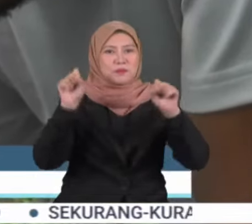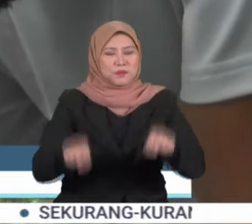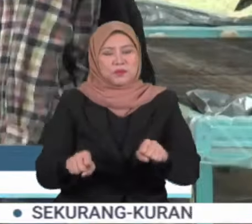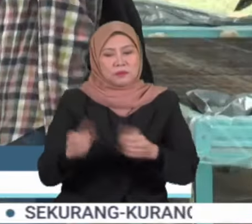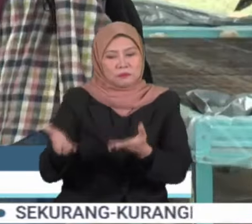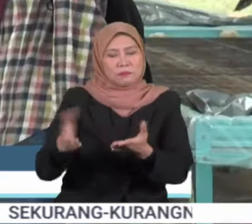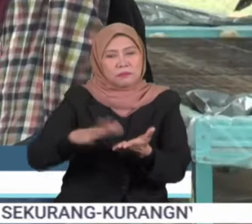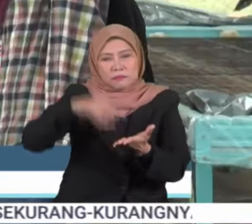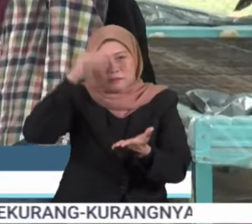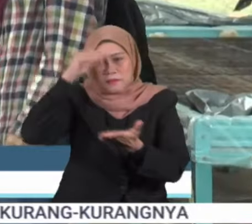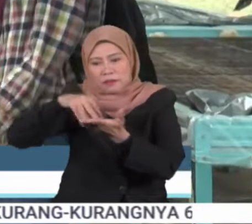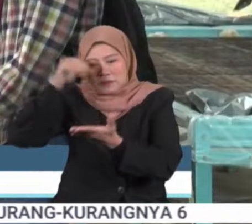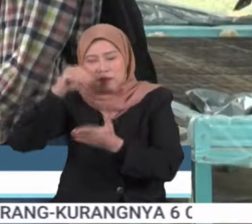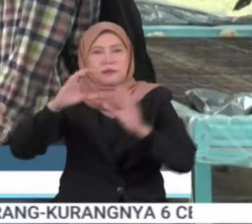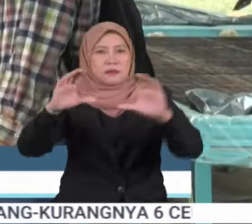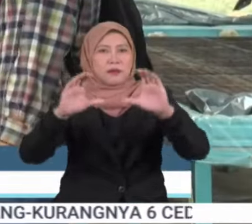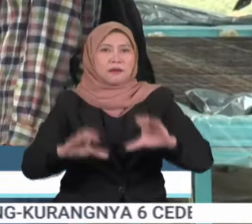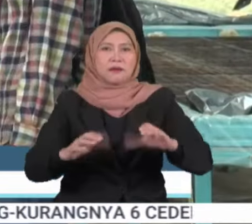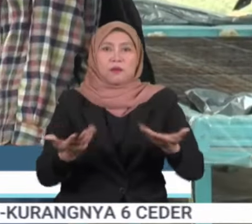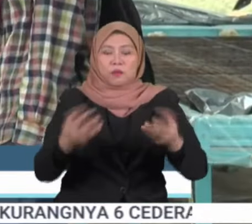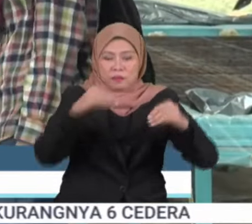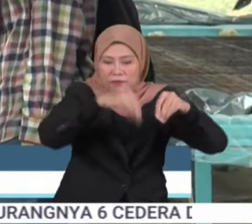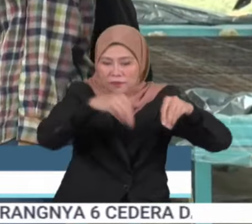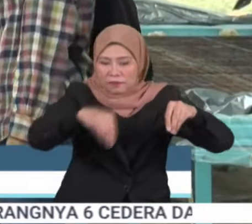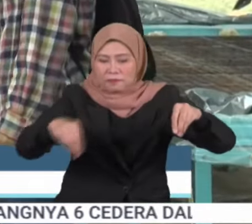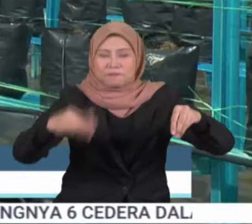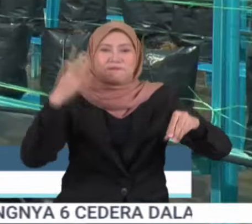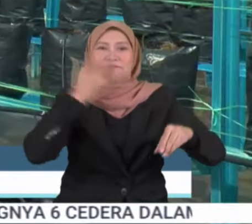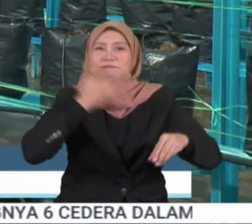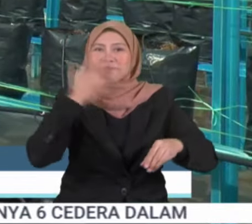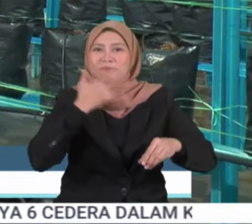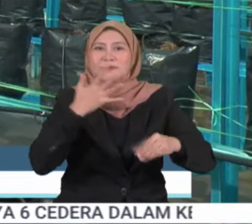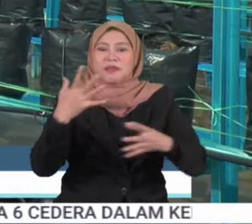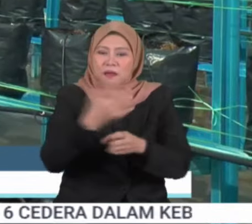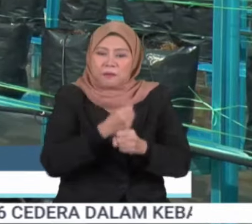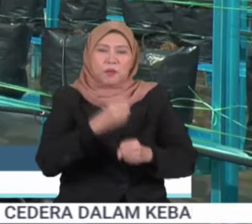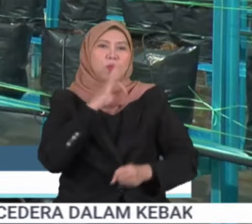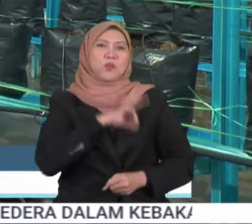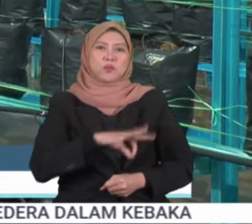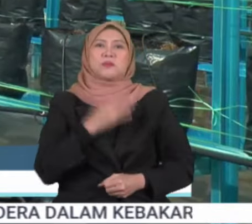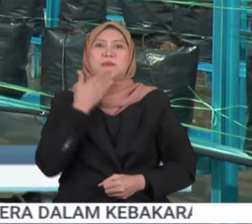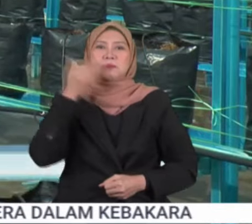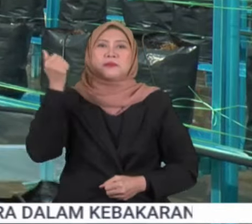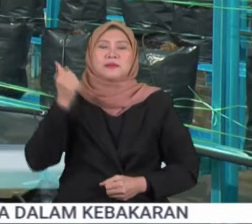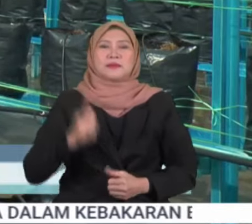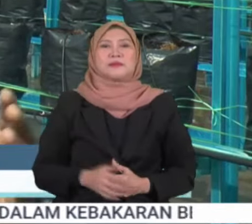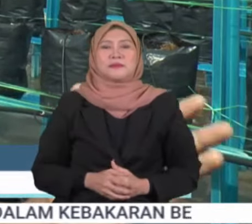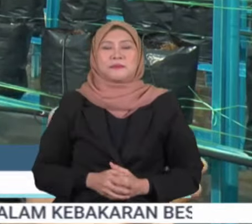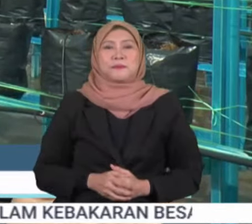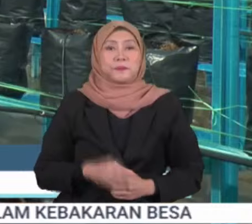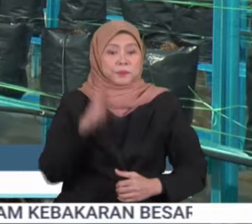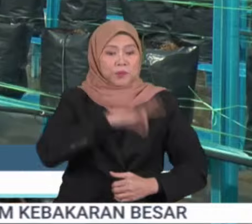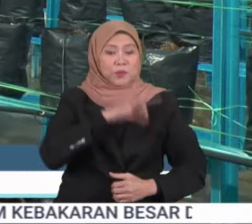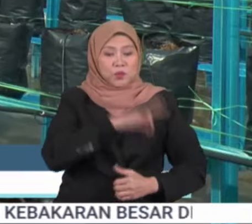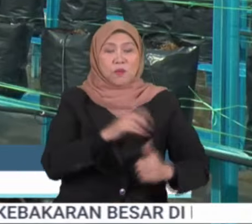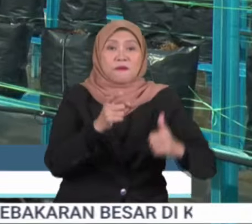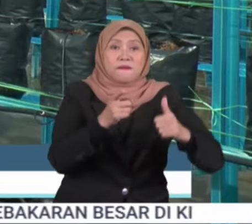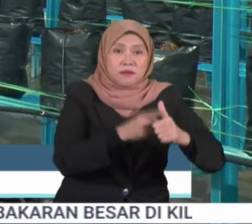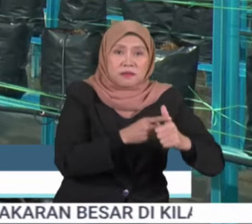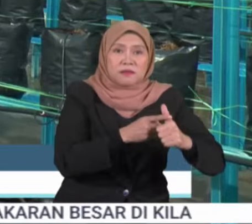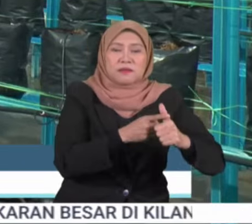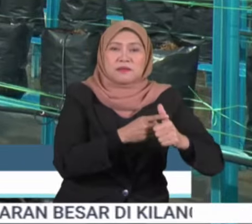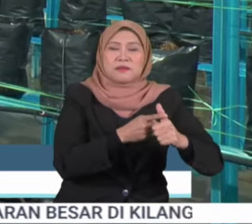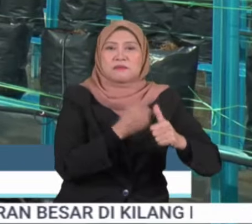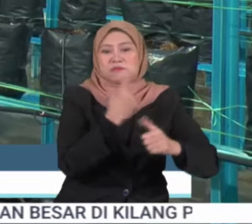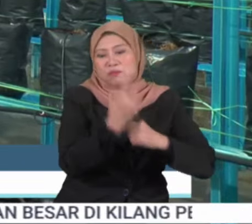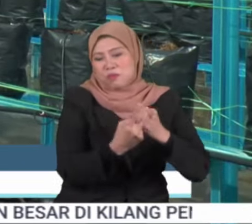membolehkannya mempelajari kaedah penanaman cili untuk hasil terbaik. Keuntungan pada musim pertama dengan